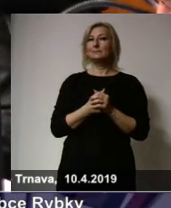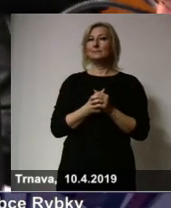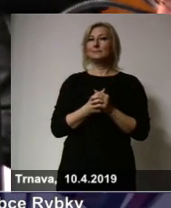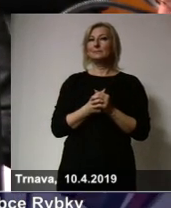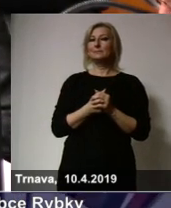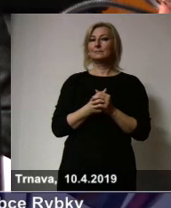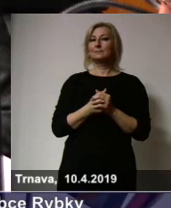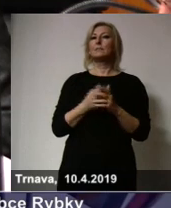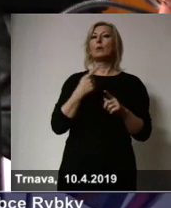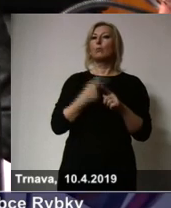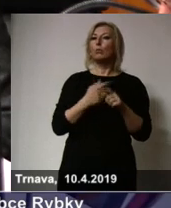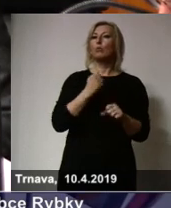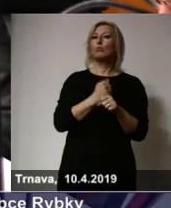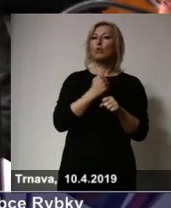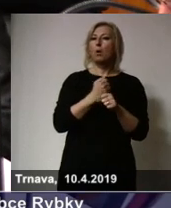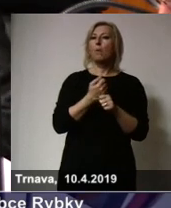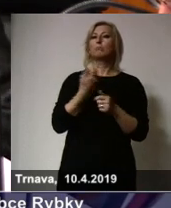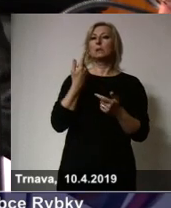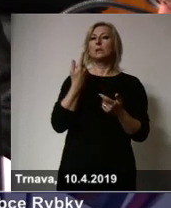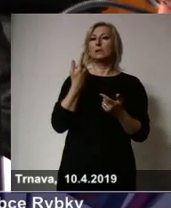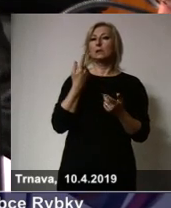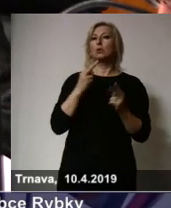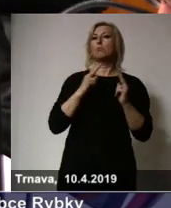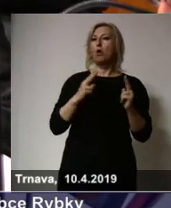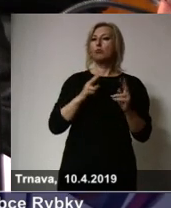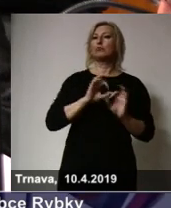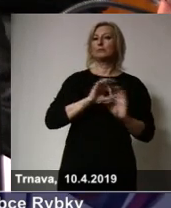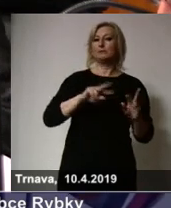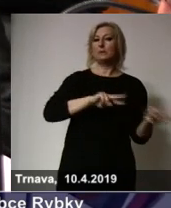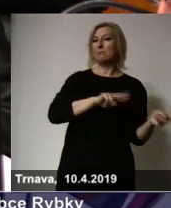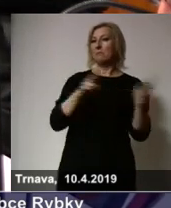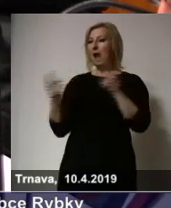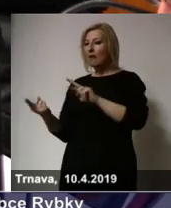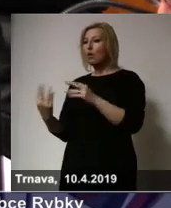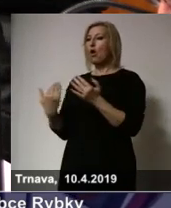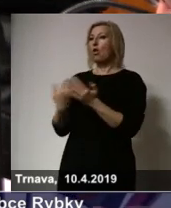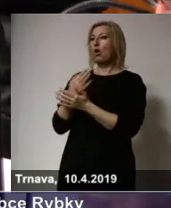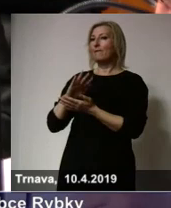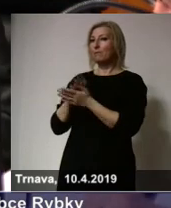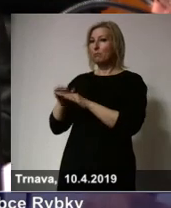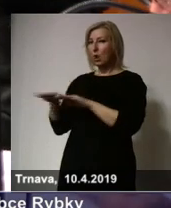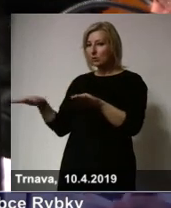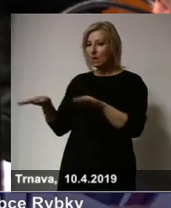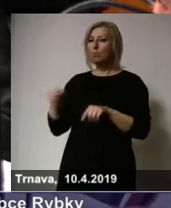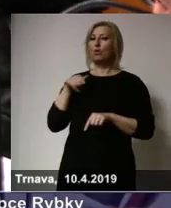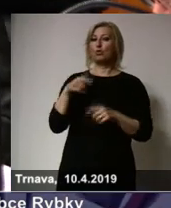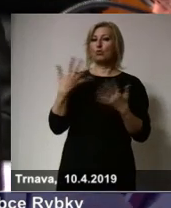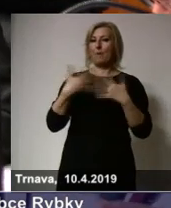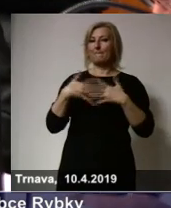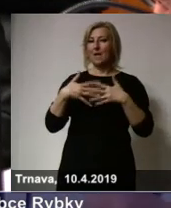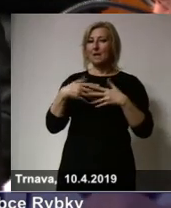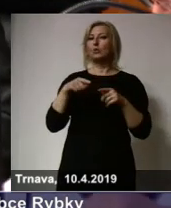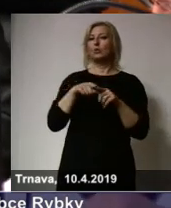vytvára predpoklad na prevod vlastníctva novovytvoreného pozemku. To je ten mechanizmus, ktorý sa volá, že za 1